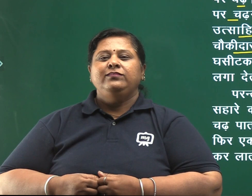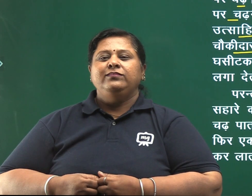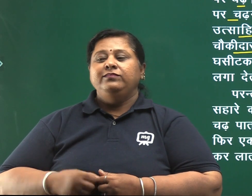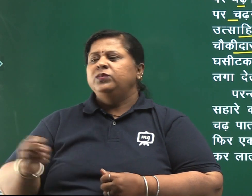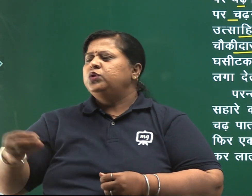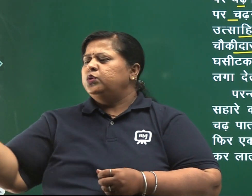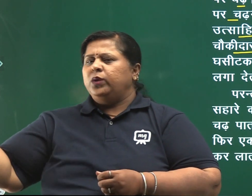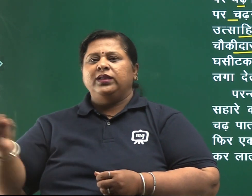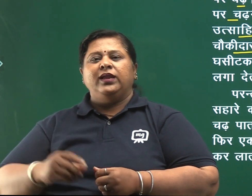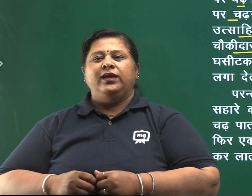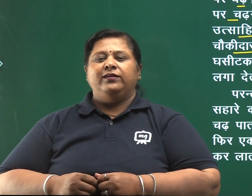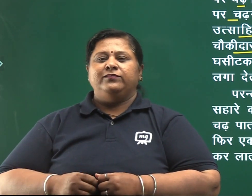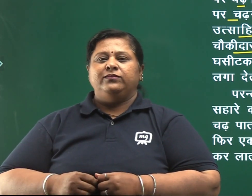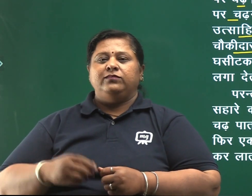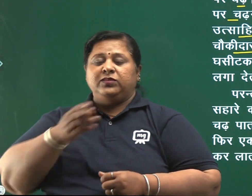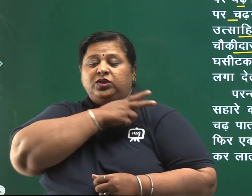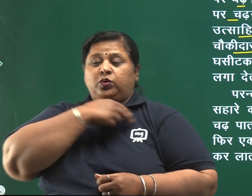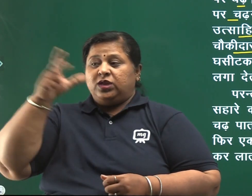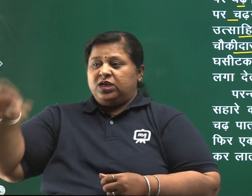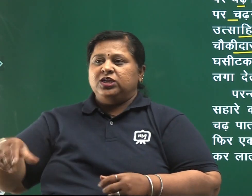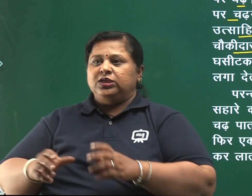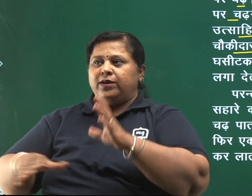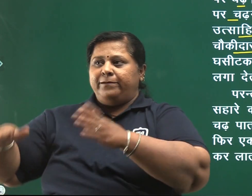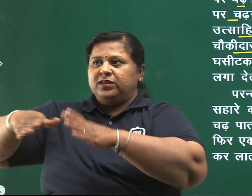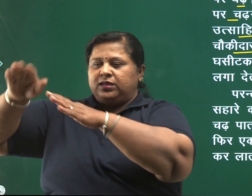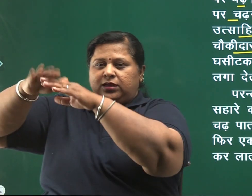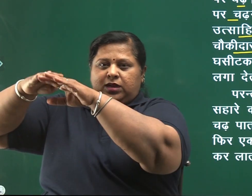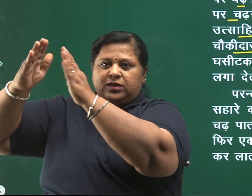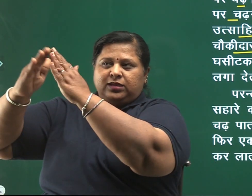चौकीदार के छप्पर से